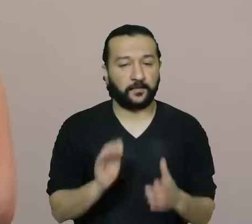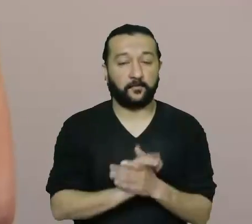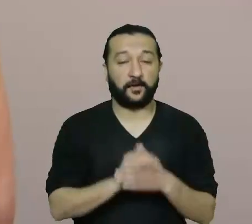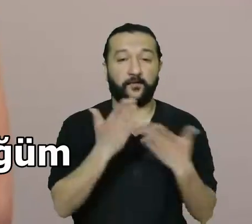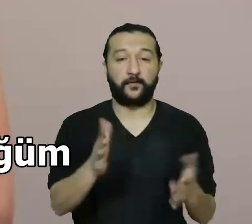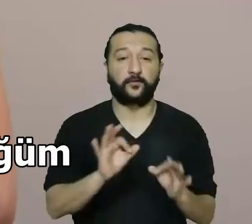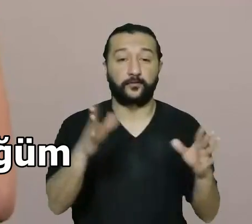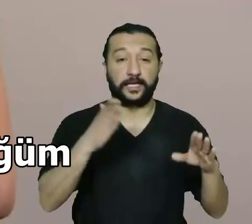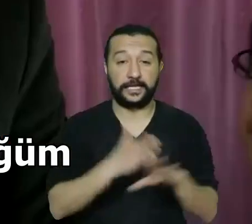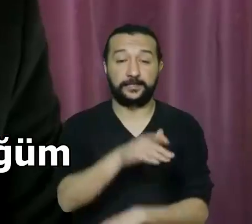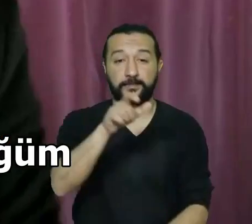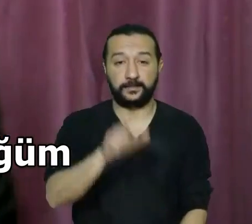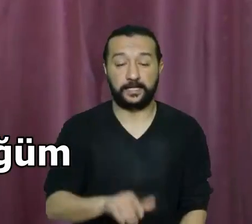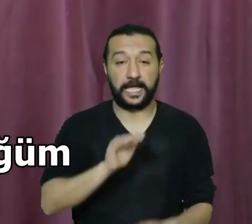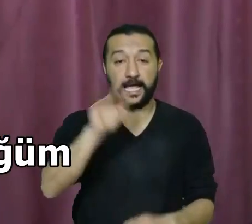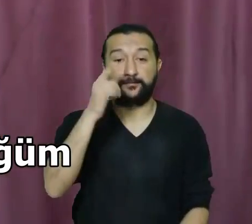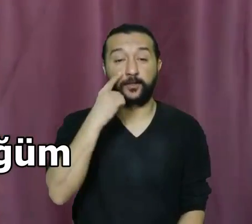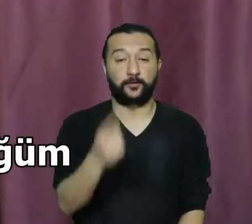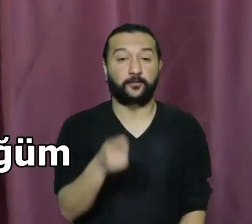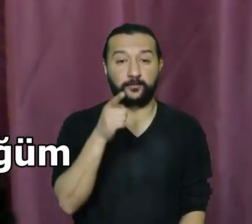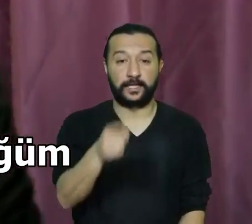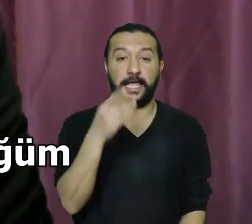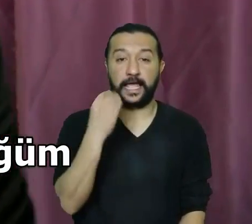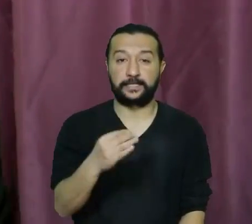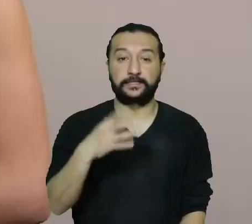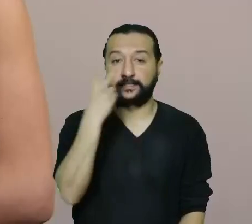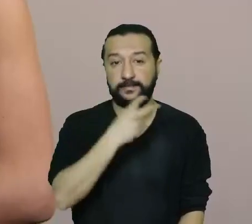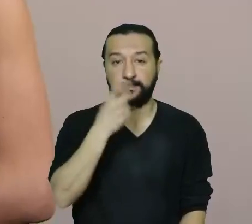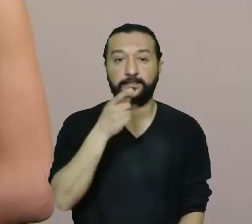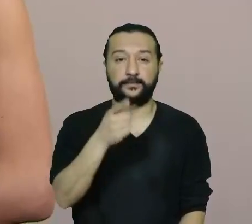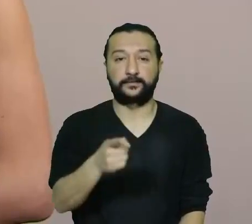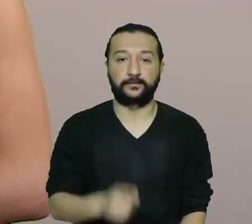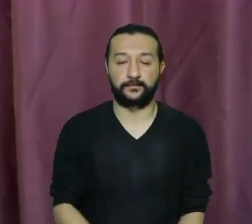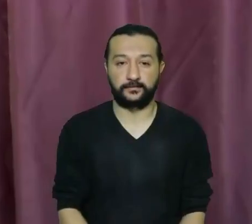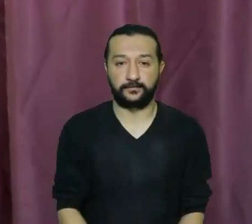Bravo. Gerçekten hayatımda gördüğüm en iyi parçasınız.